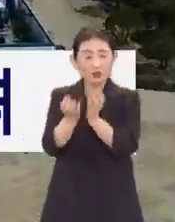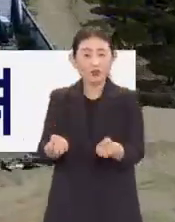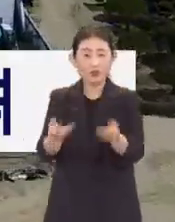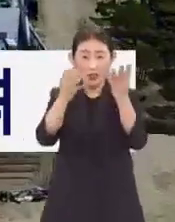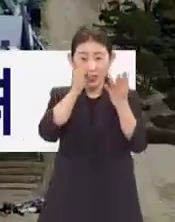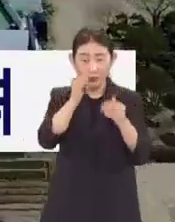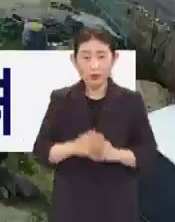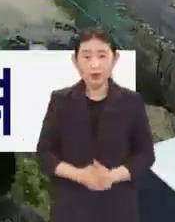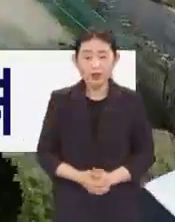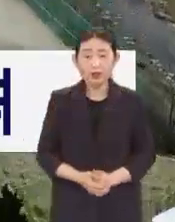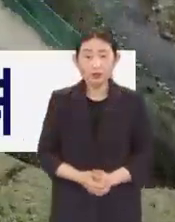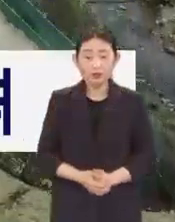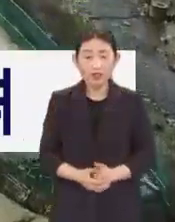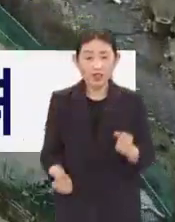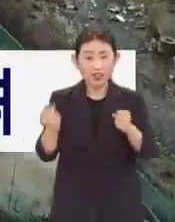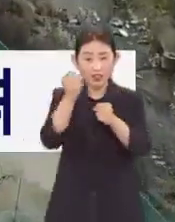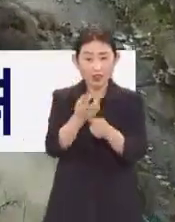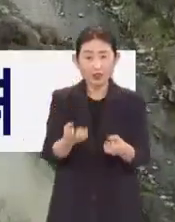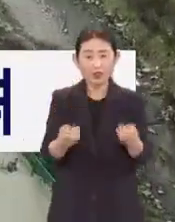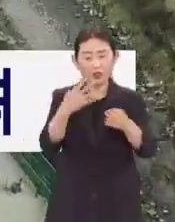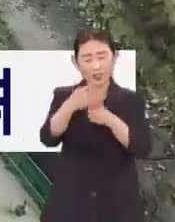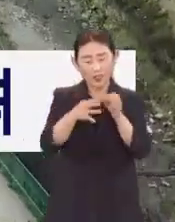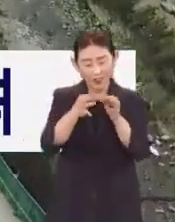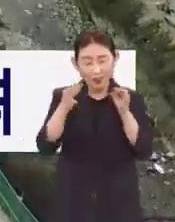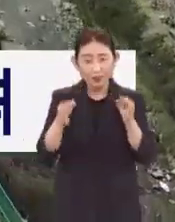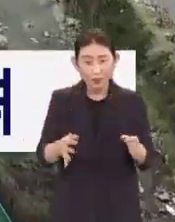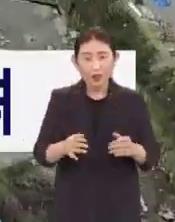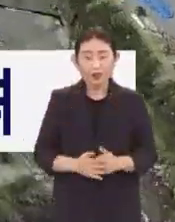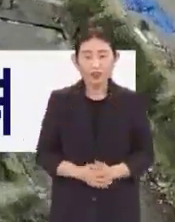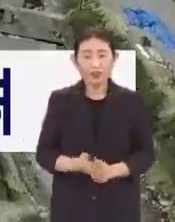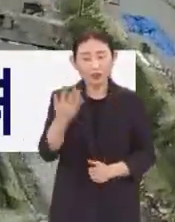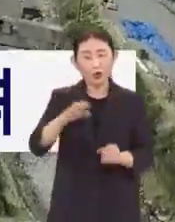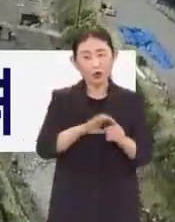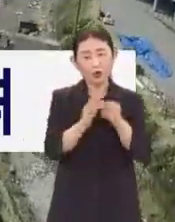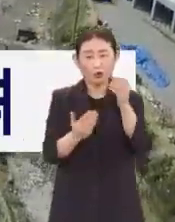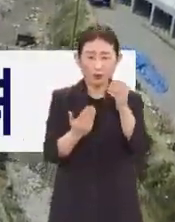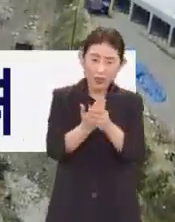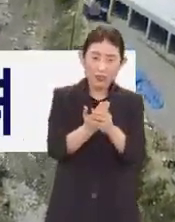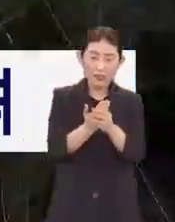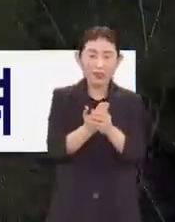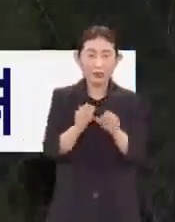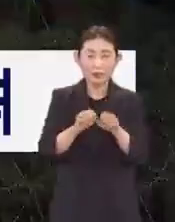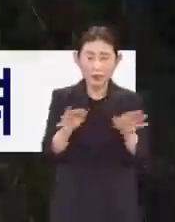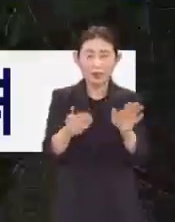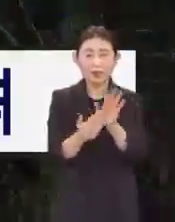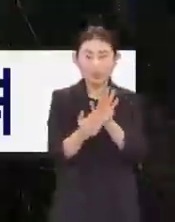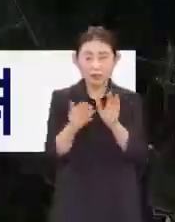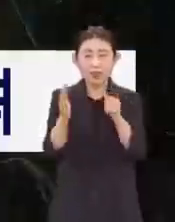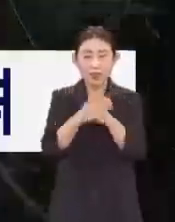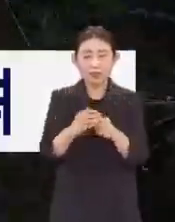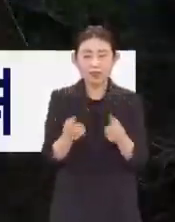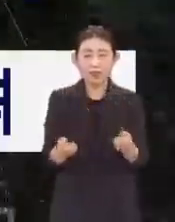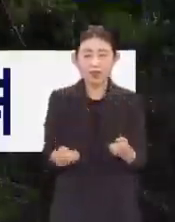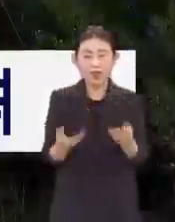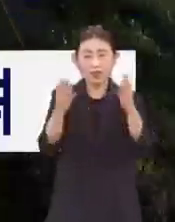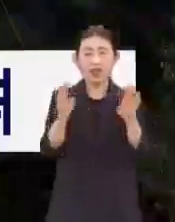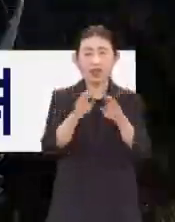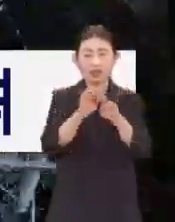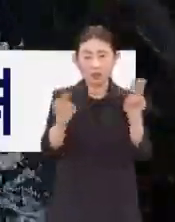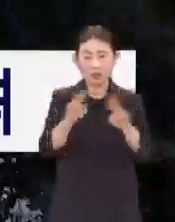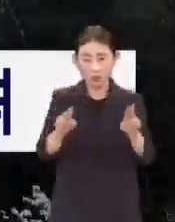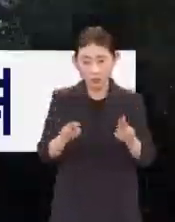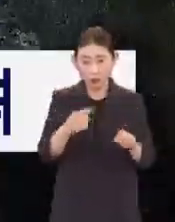계룡산 벚꽃축제가 정상적으로 열리는 것은 4년만으로 그동안 코로나19 확산방지를 이유로 개최되지 않았습니다